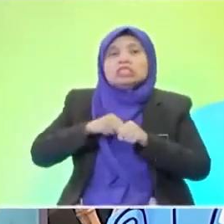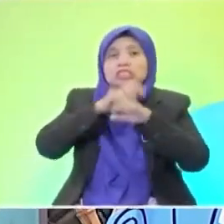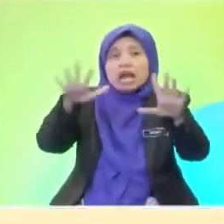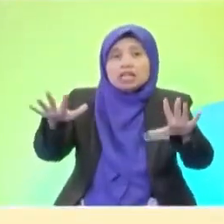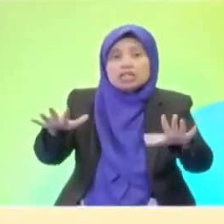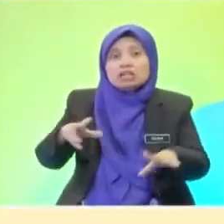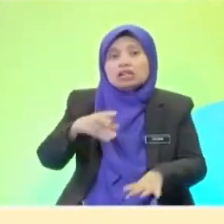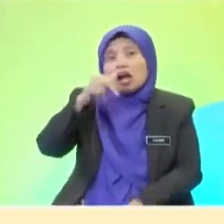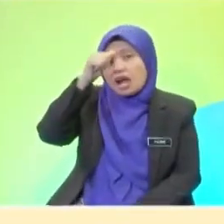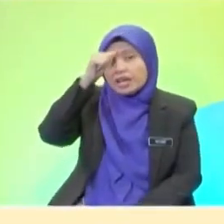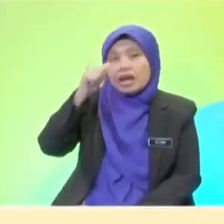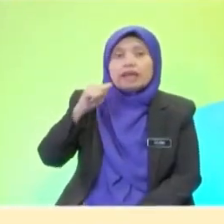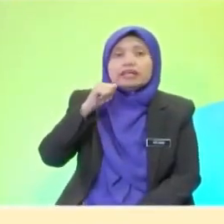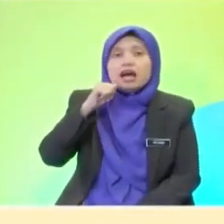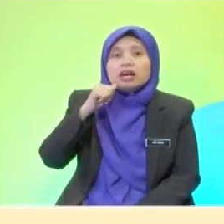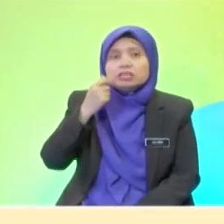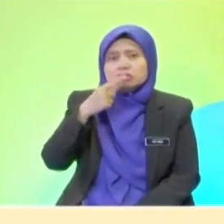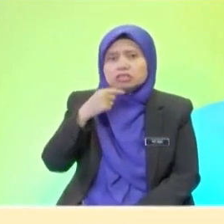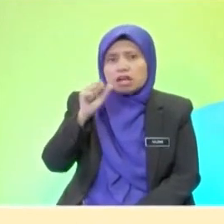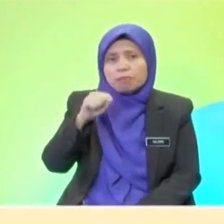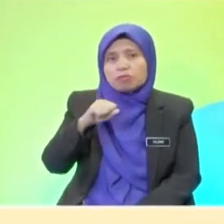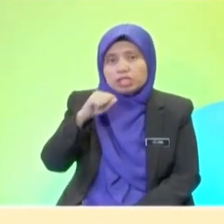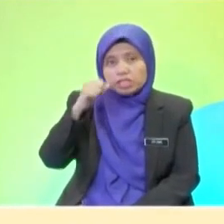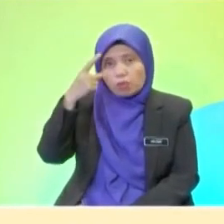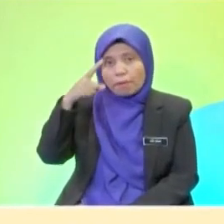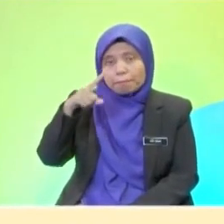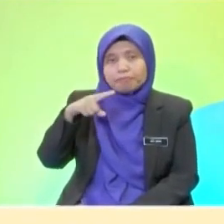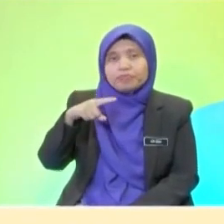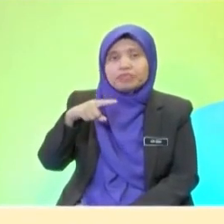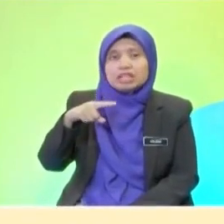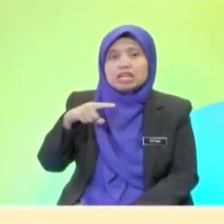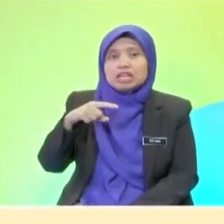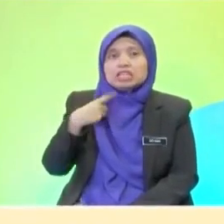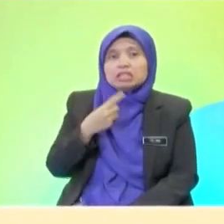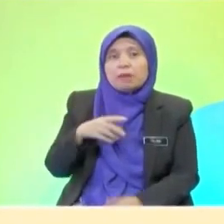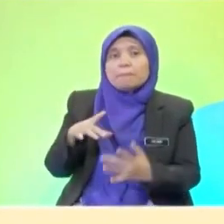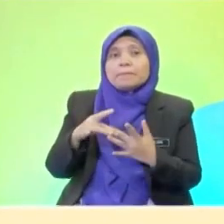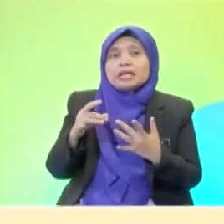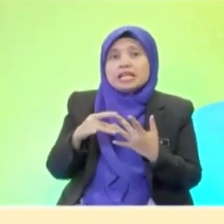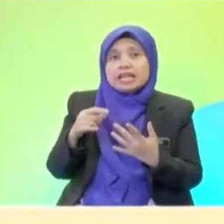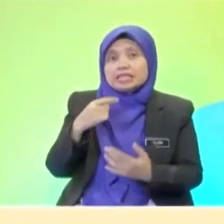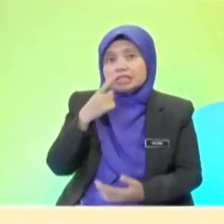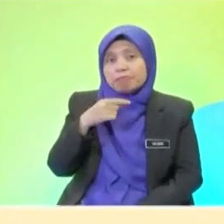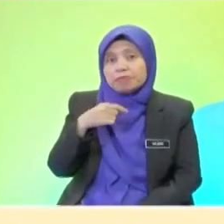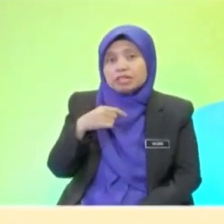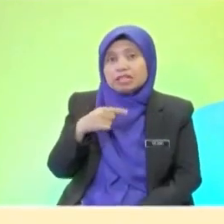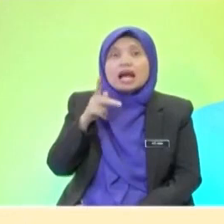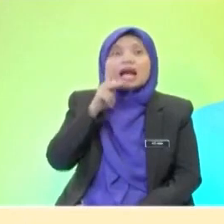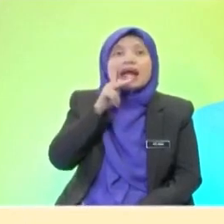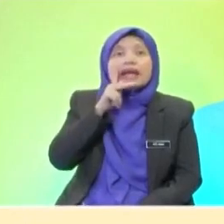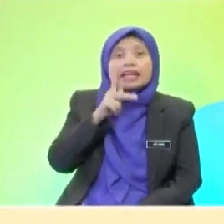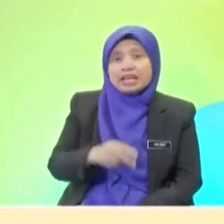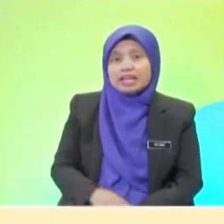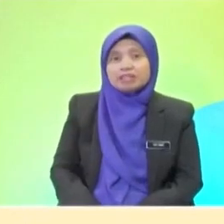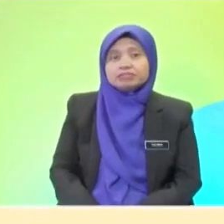sekarang siapa pantas di situ semua pantas kita pilih kita pilih Khairul